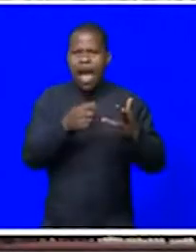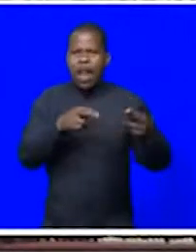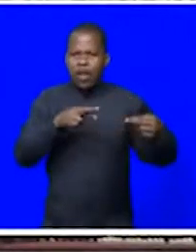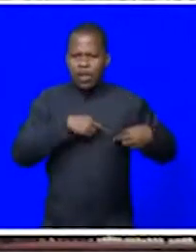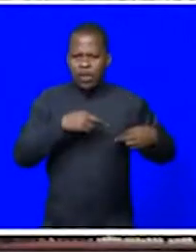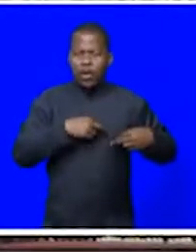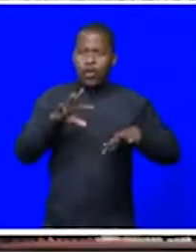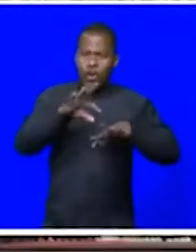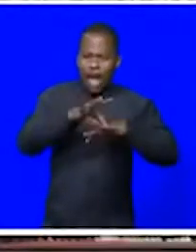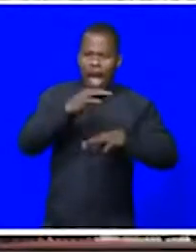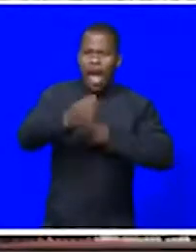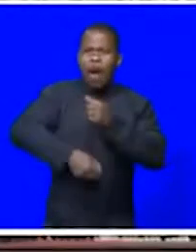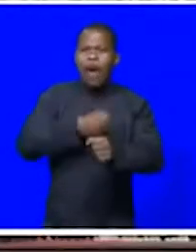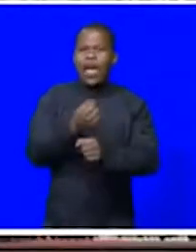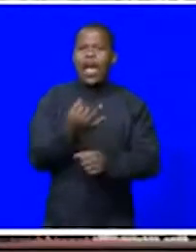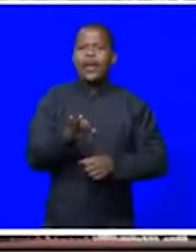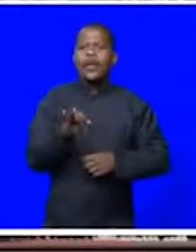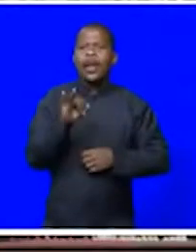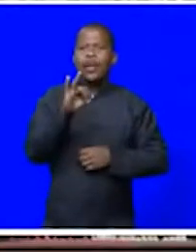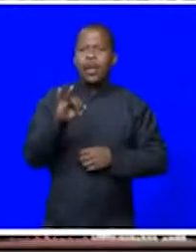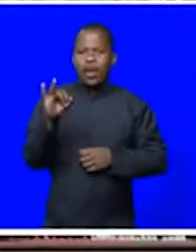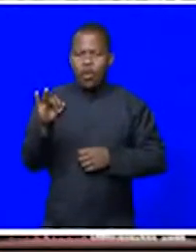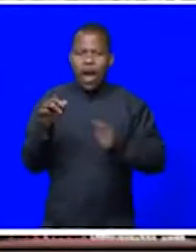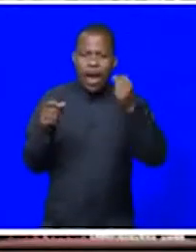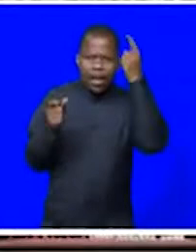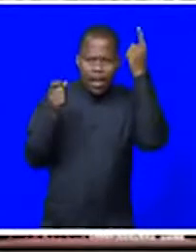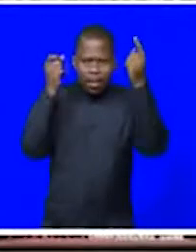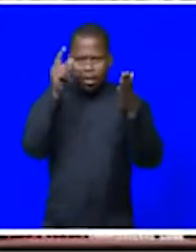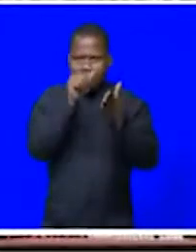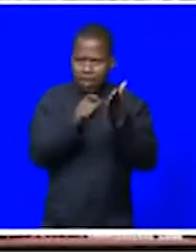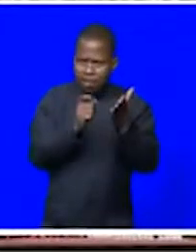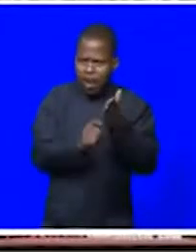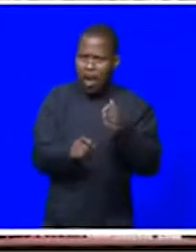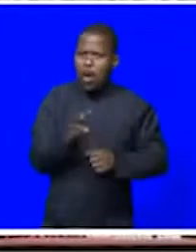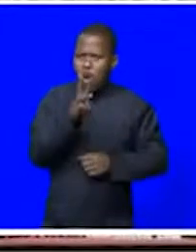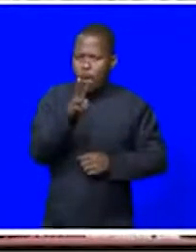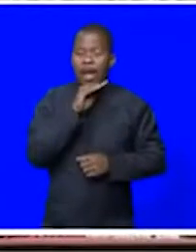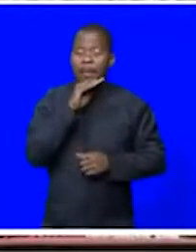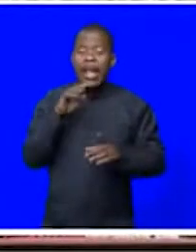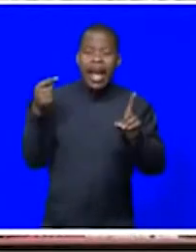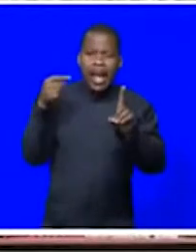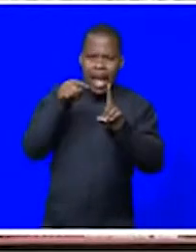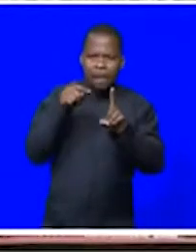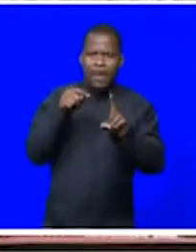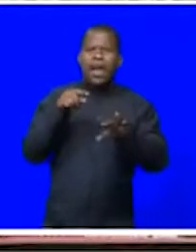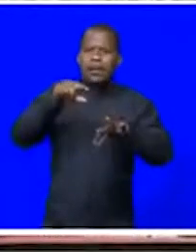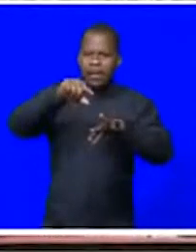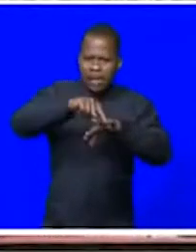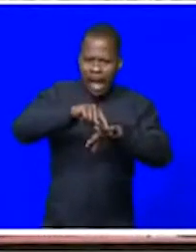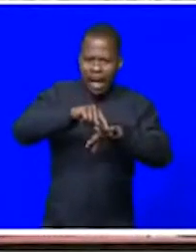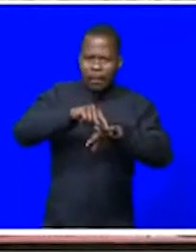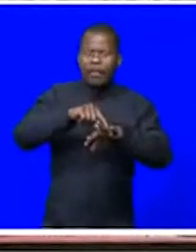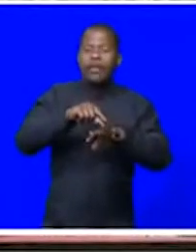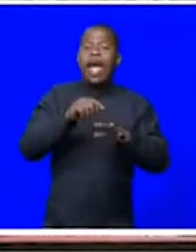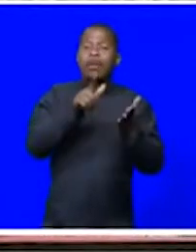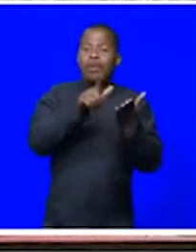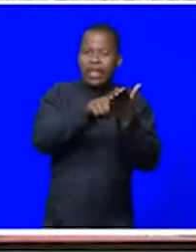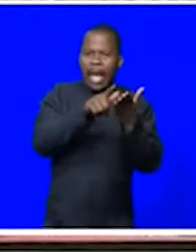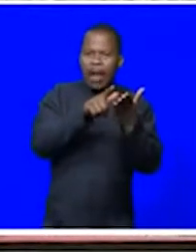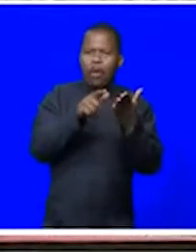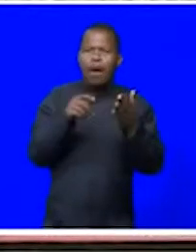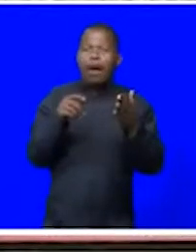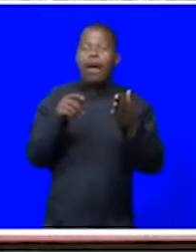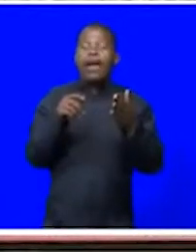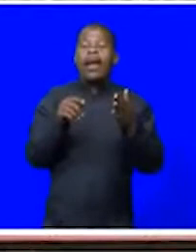number 8 of 2022. Lomthetho-ke uhlose ukuthi yonke imithetho lekhona eveni yetekuthathana ihambisane nemthetho